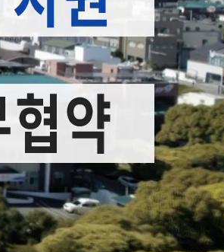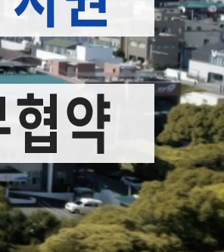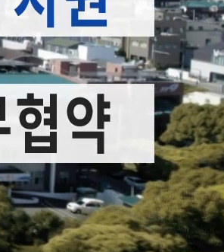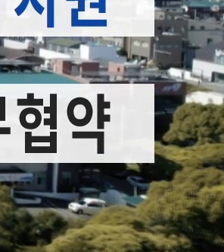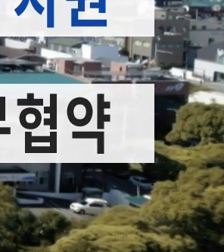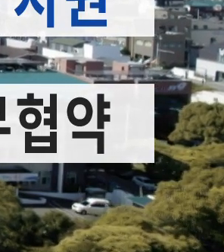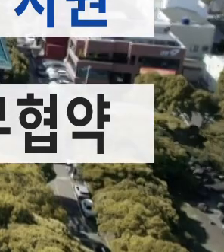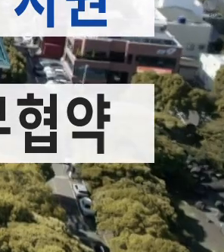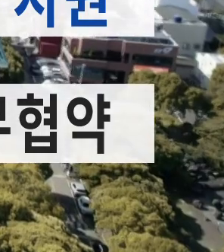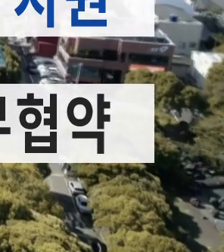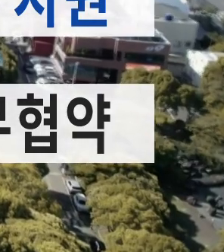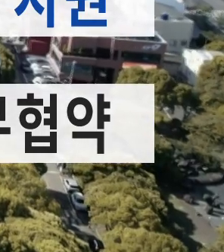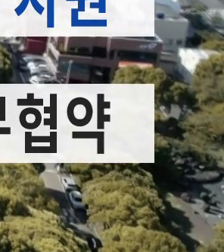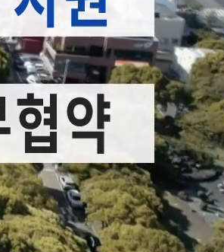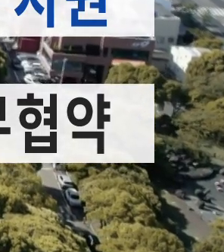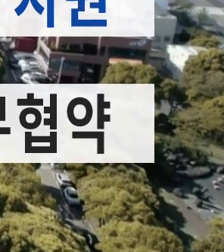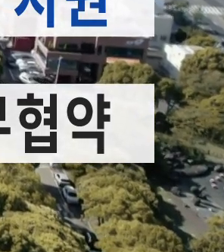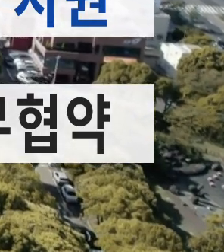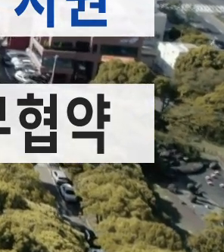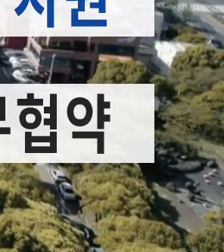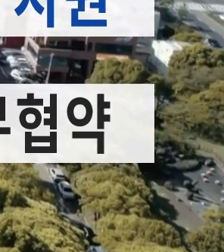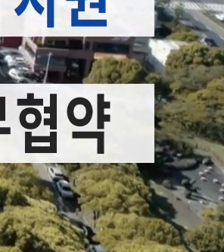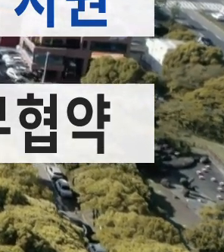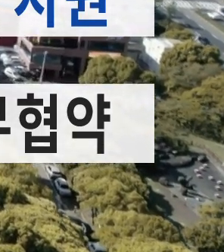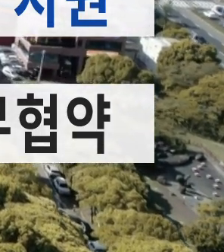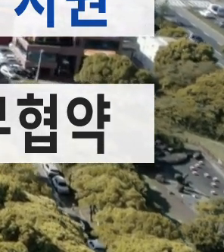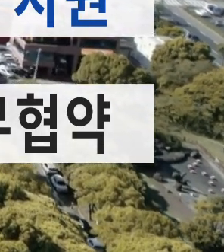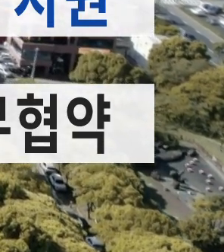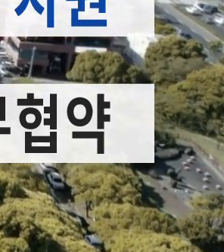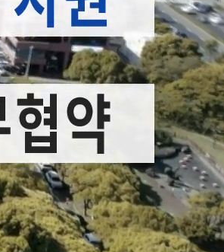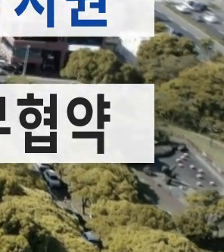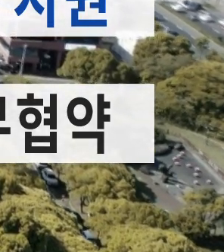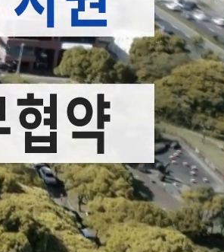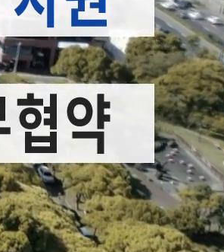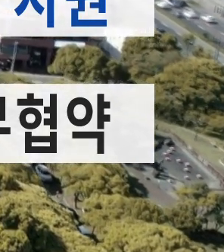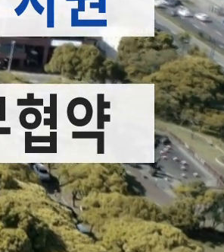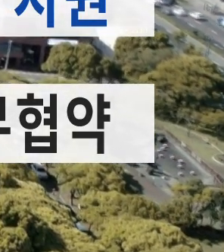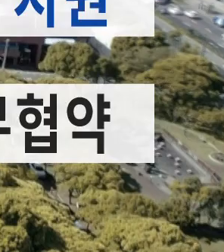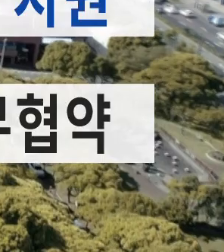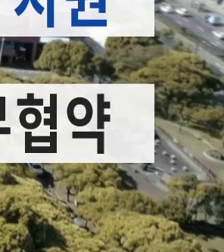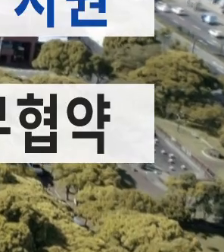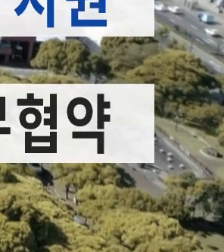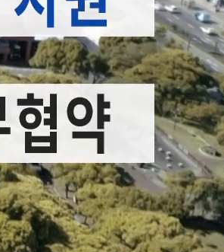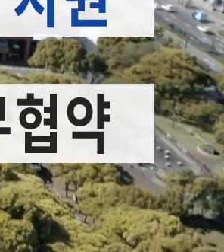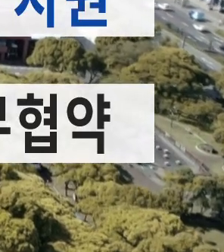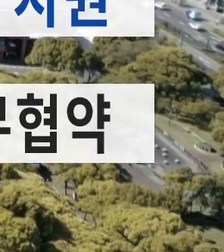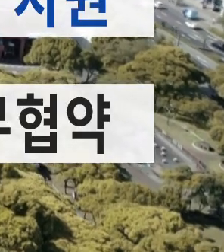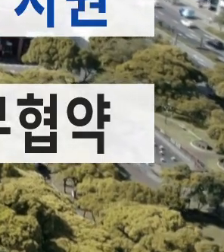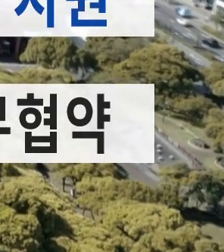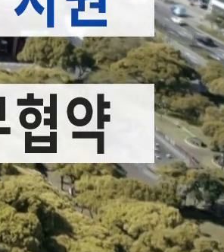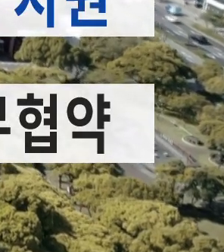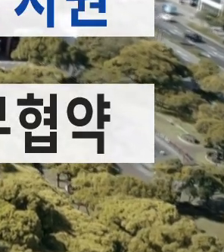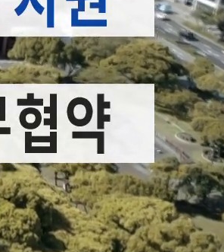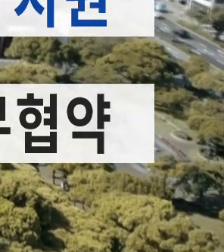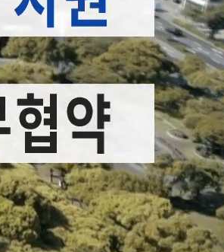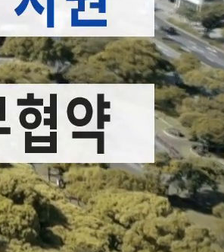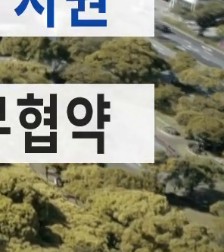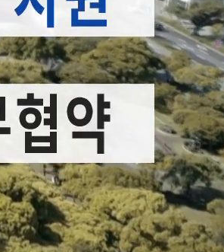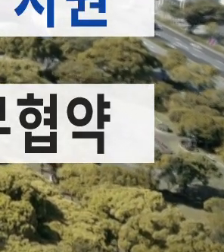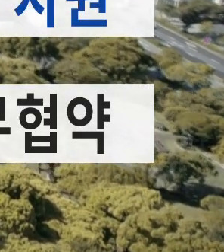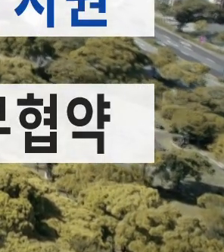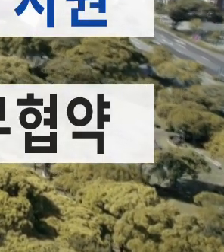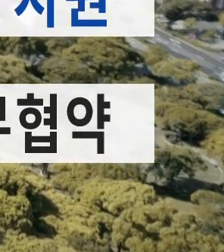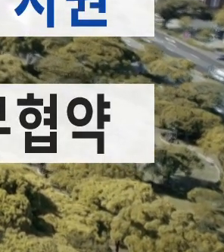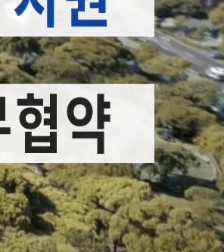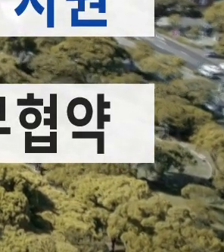제주도가 캄보디아, 필리핀 지방정부와 교류, 협력 관계를 구축하며 아세안 플러스 알파 정책 추진에 박차를 가하고